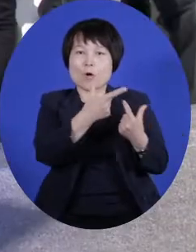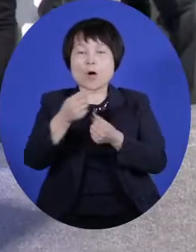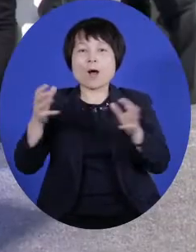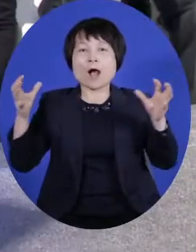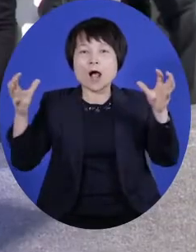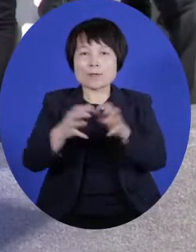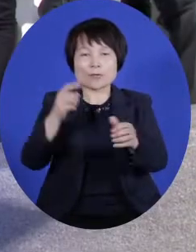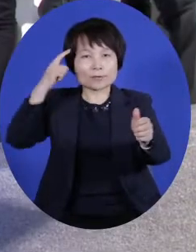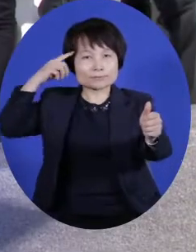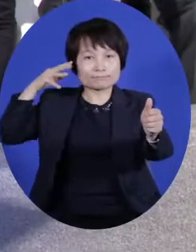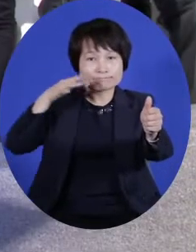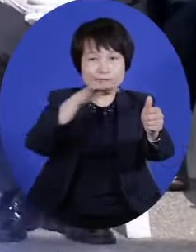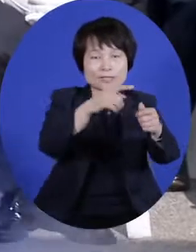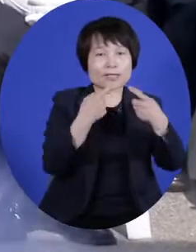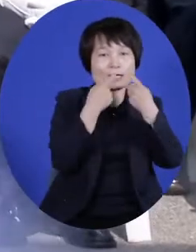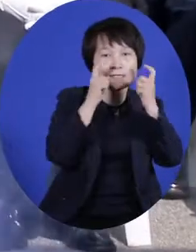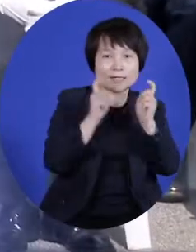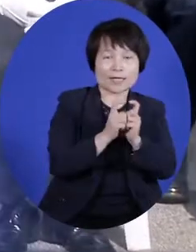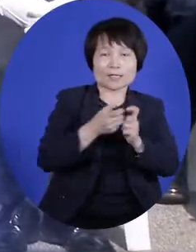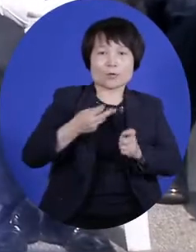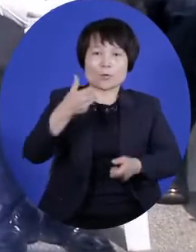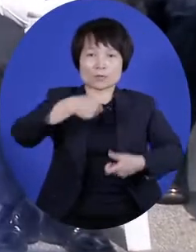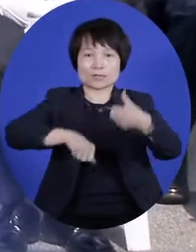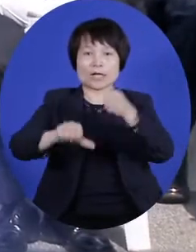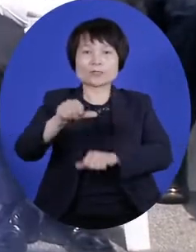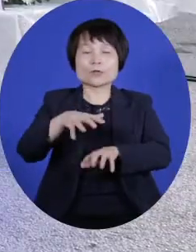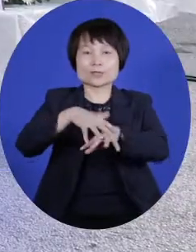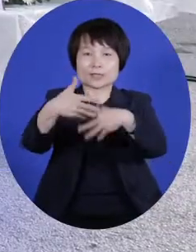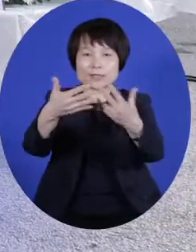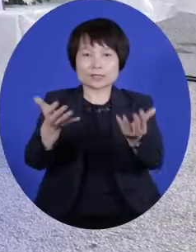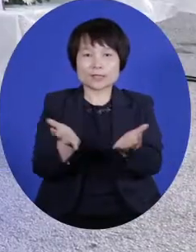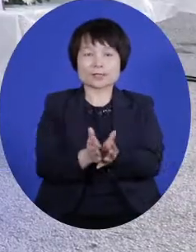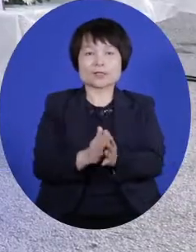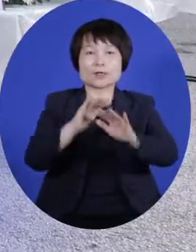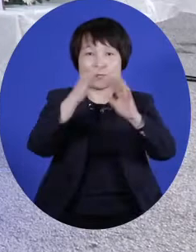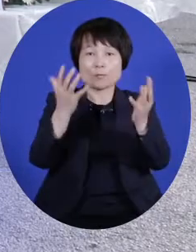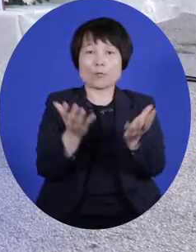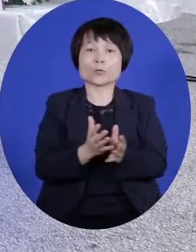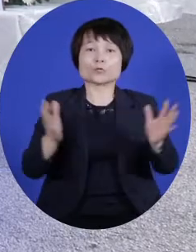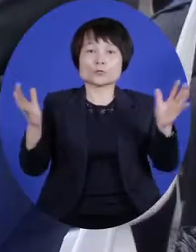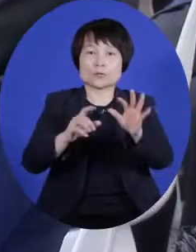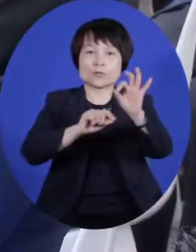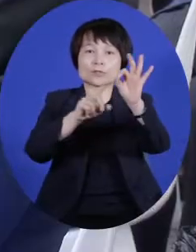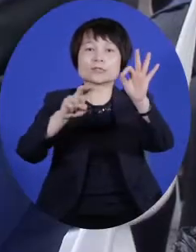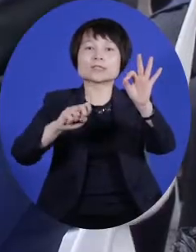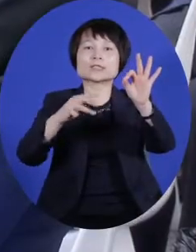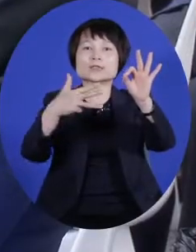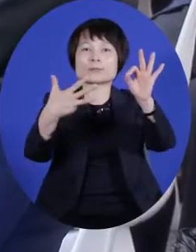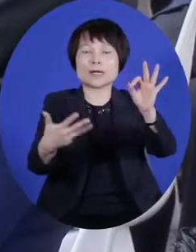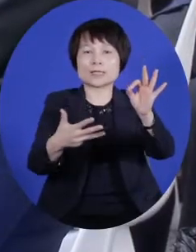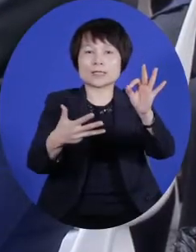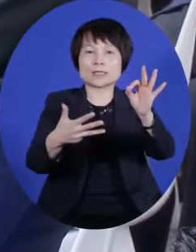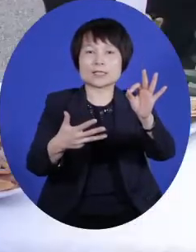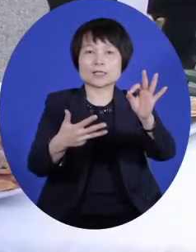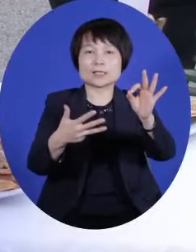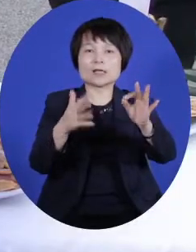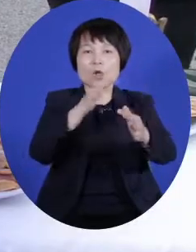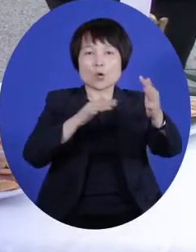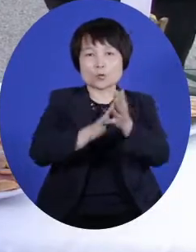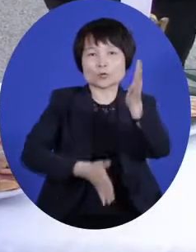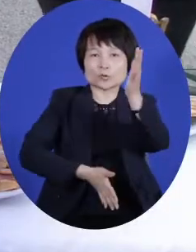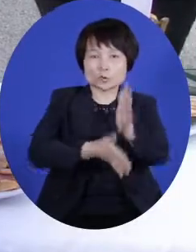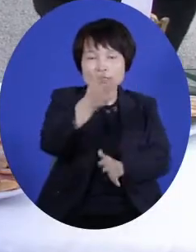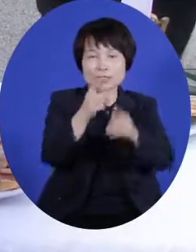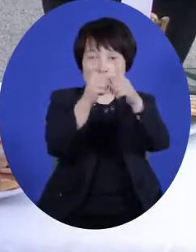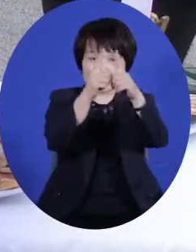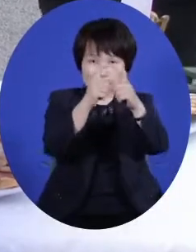합동위령제가 자유총연맹회원, 민간인 희생자 유가족, 기관 단체장 등이 참여한 가운데 10월 28일 광주시